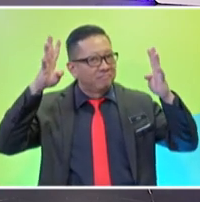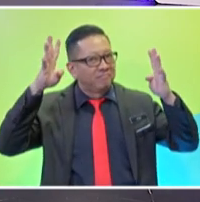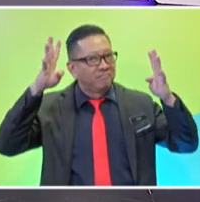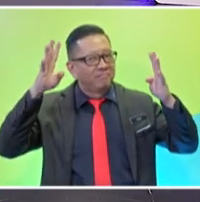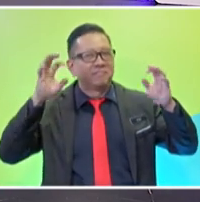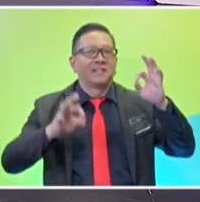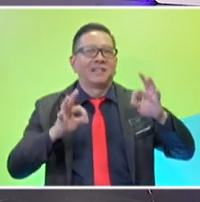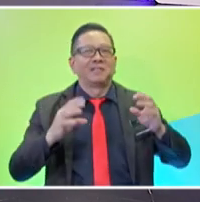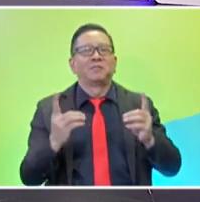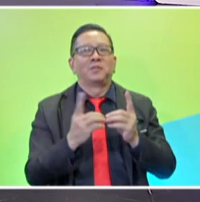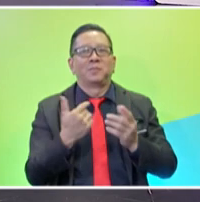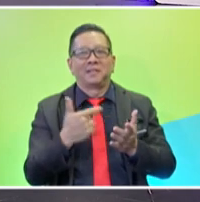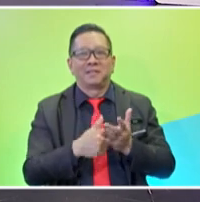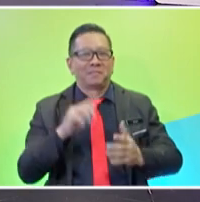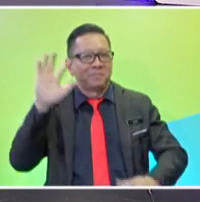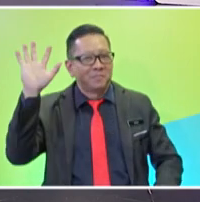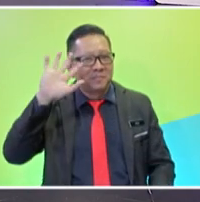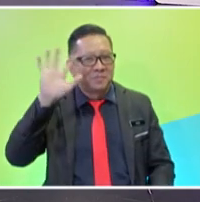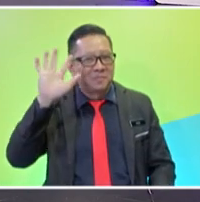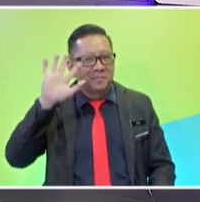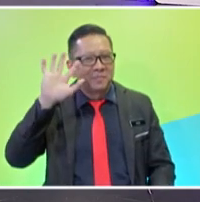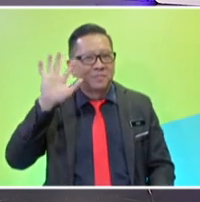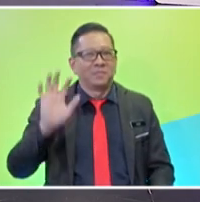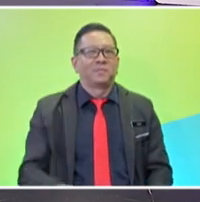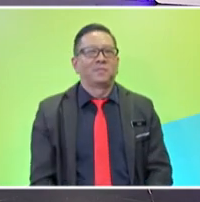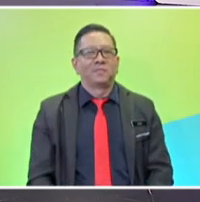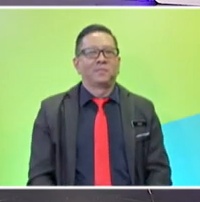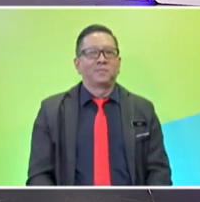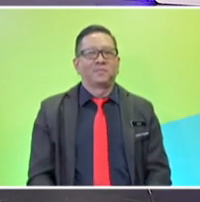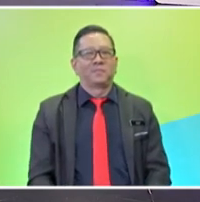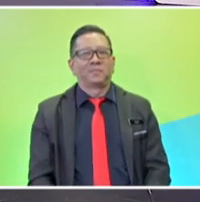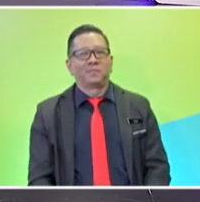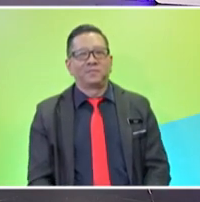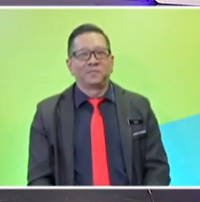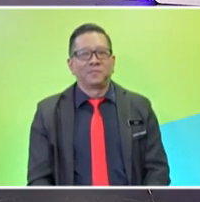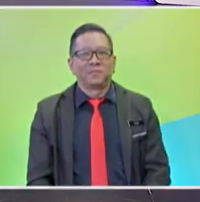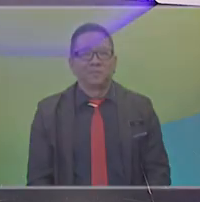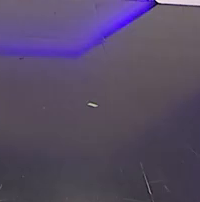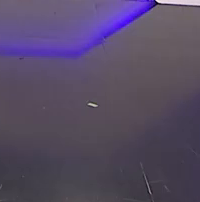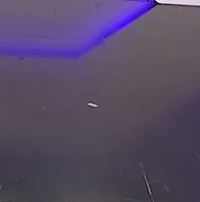rezeki kita lagi bye bye Assalamualaikum warahmatullahi wabarakatuh oke bye bye